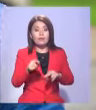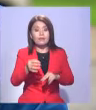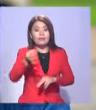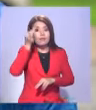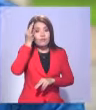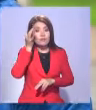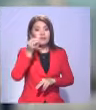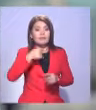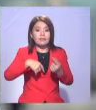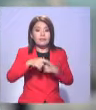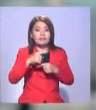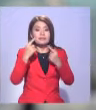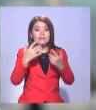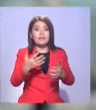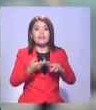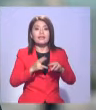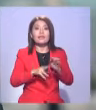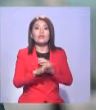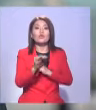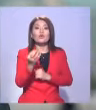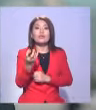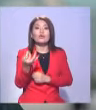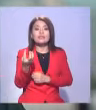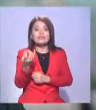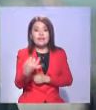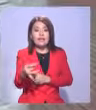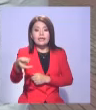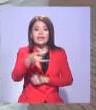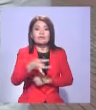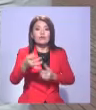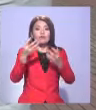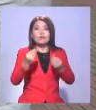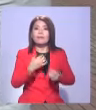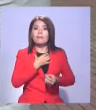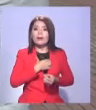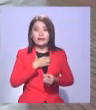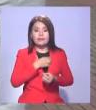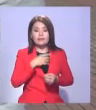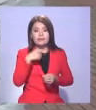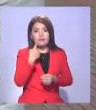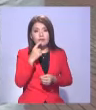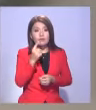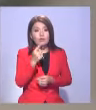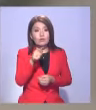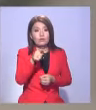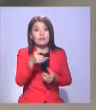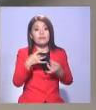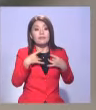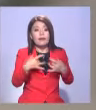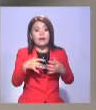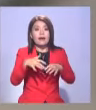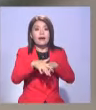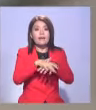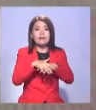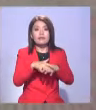есімізде қалған екен. Мәжіліс депутаты Юлия Кучинская республика күнін тойлаудың маңызы зор дейді. Себебі бұл мереке халықтың бірлігін одан